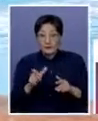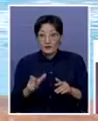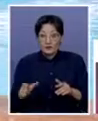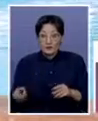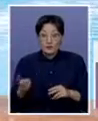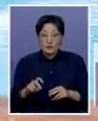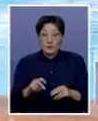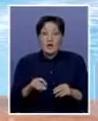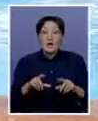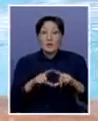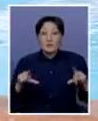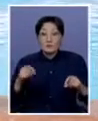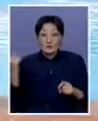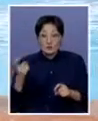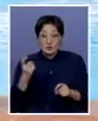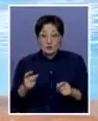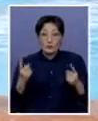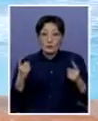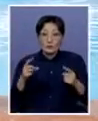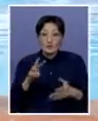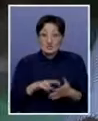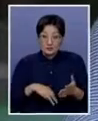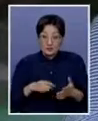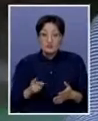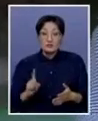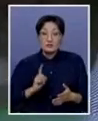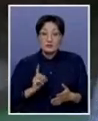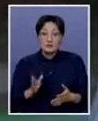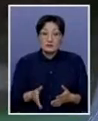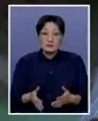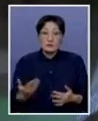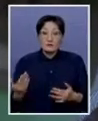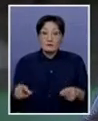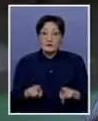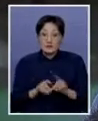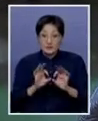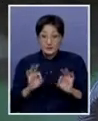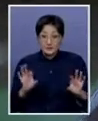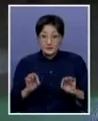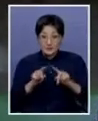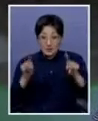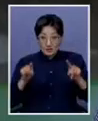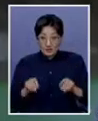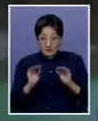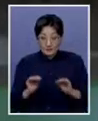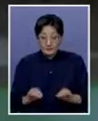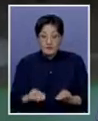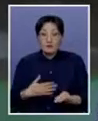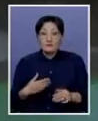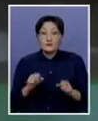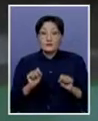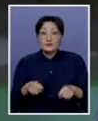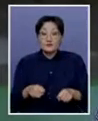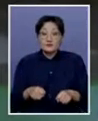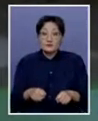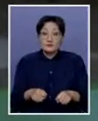де мекеме басшысын да енді қомақты айыппұл күтіп тұр. Вы этот объяснительный напишите. Вы мне можете отдать, я